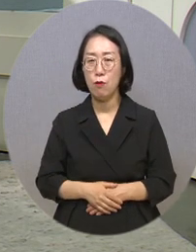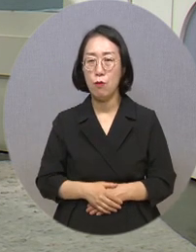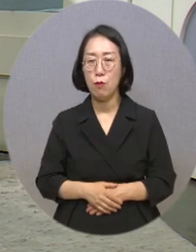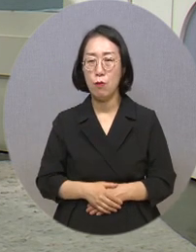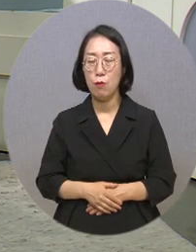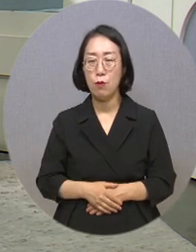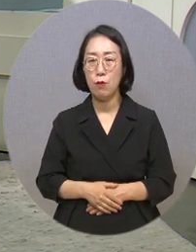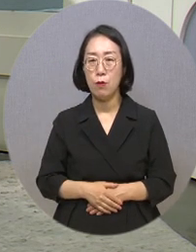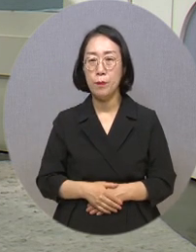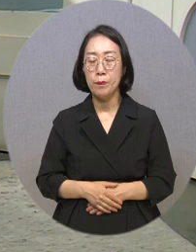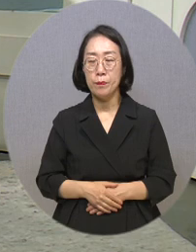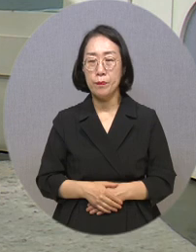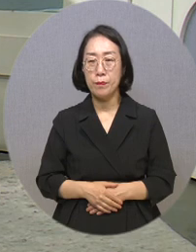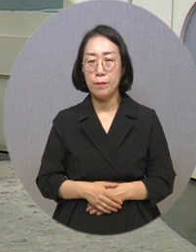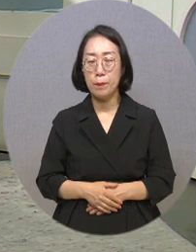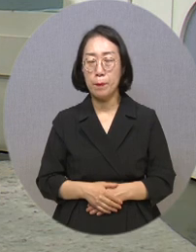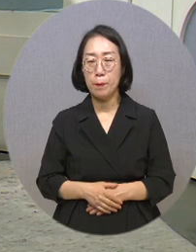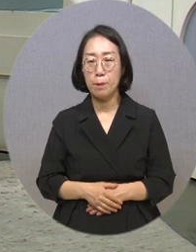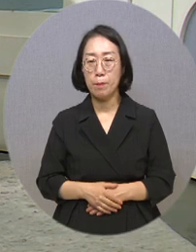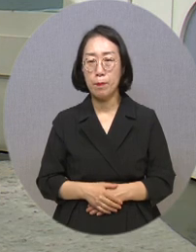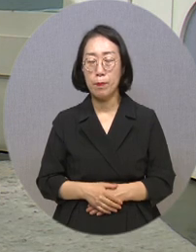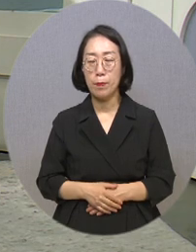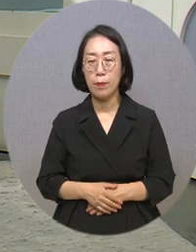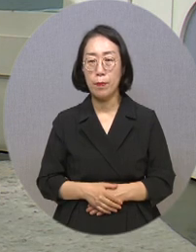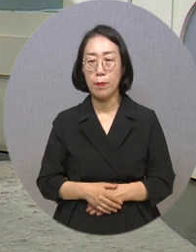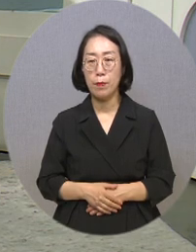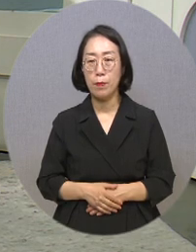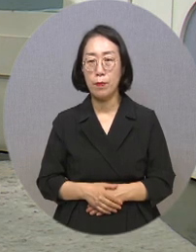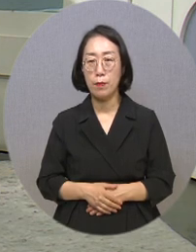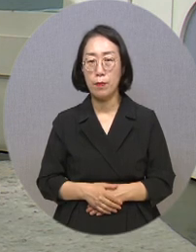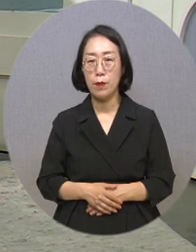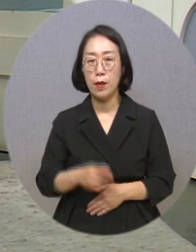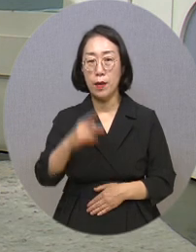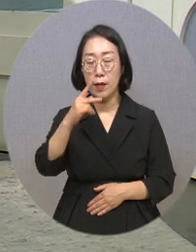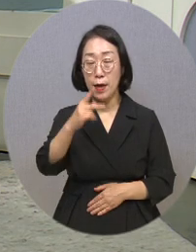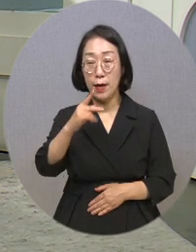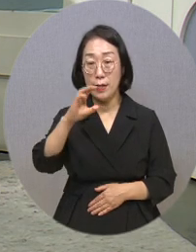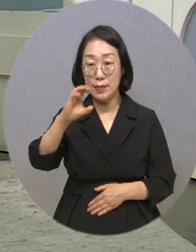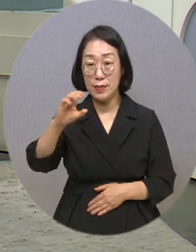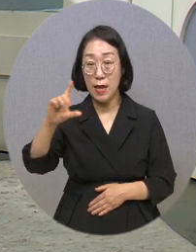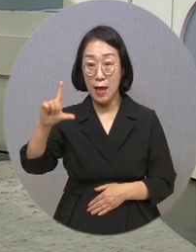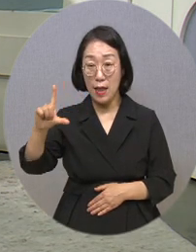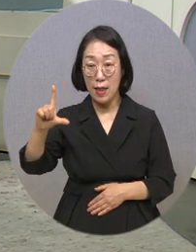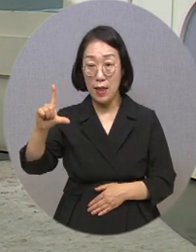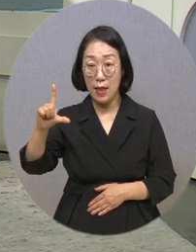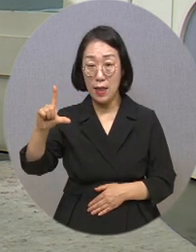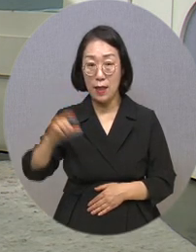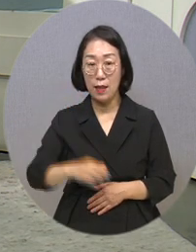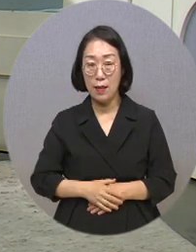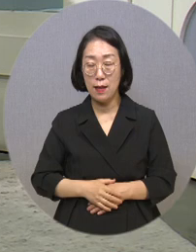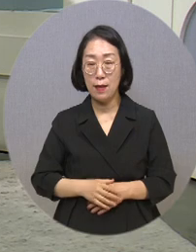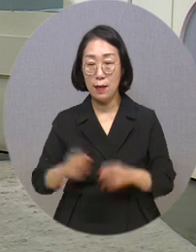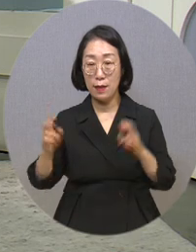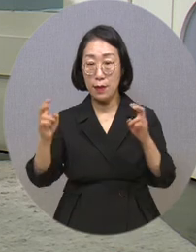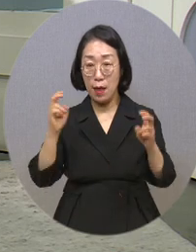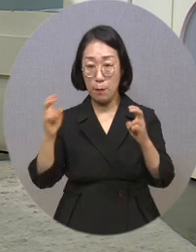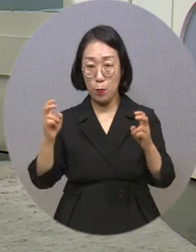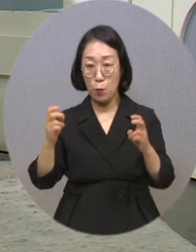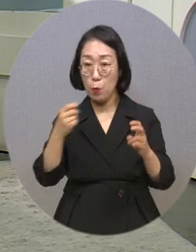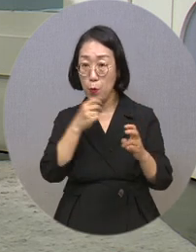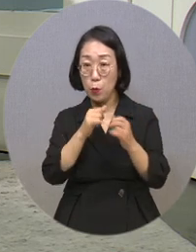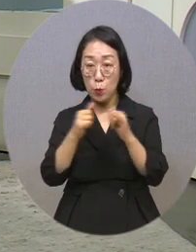로펌 말하자면 법무법인 KCL 네, 예. 거기에 이제 대표